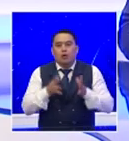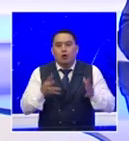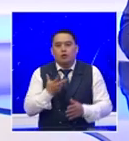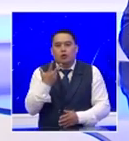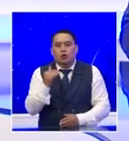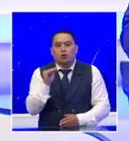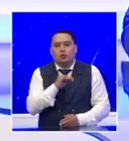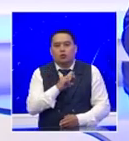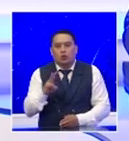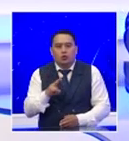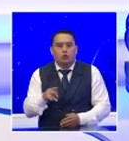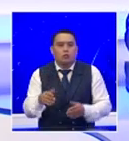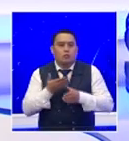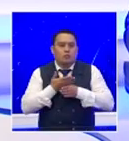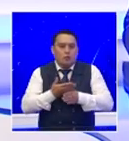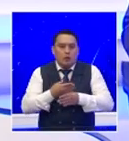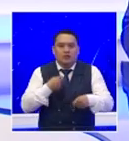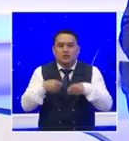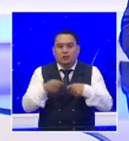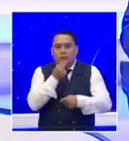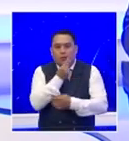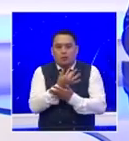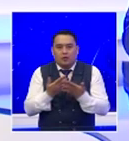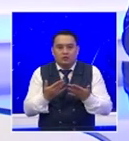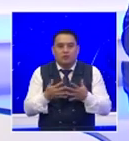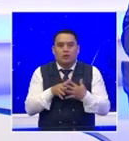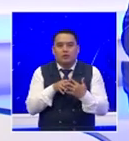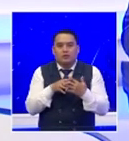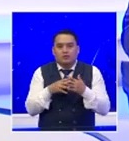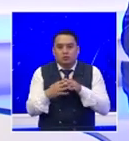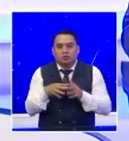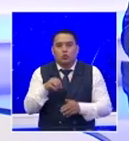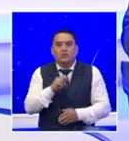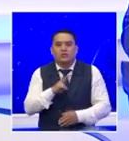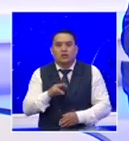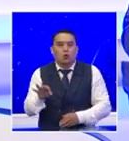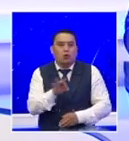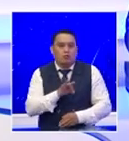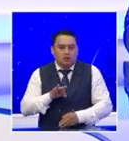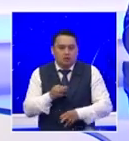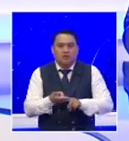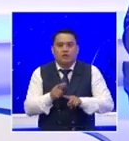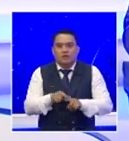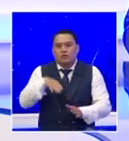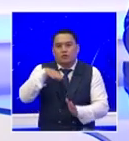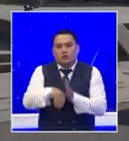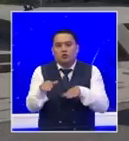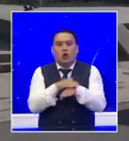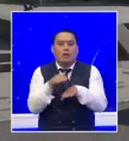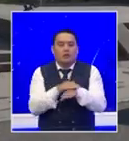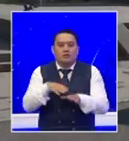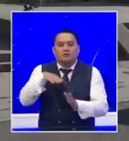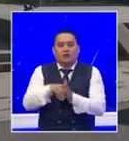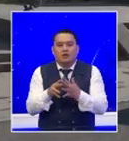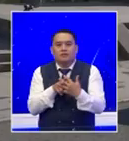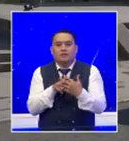тонн гуманитарной помощи отправили жители аула Кызлагаш, пострадавшим от наводнения в Туркестанской области. Свою лепту в благое дело внесли